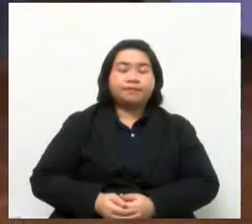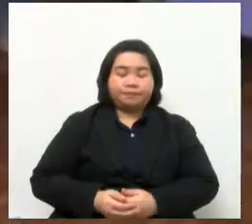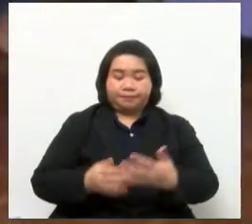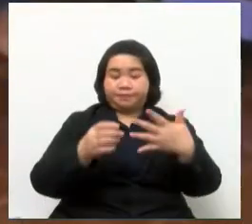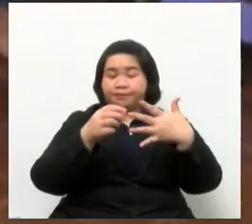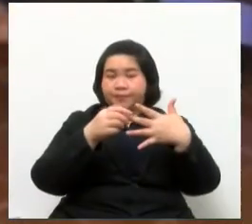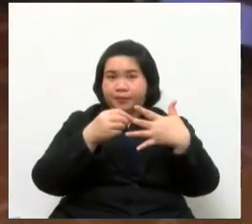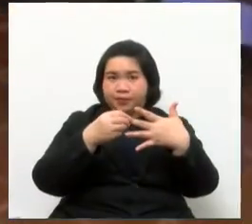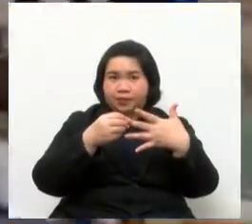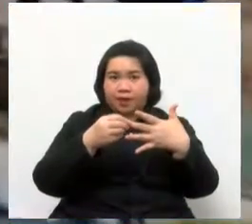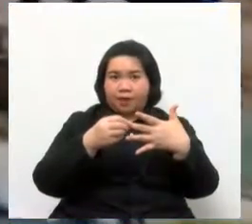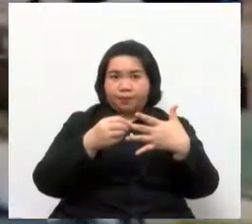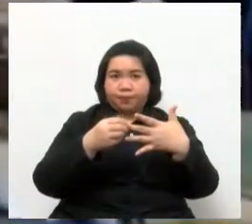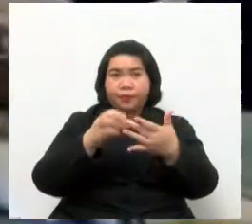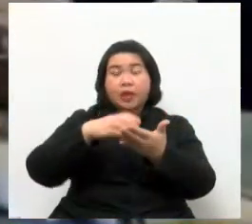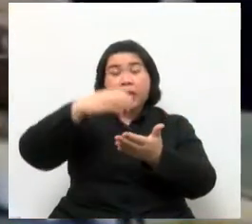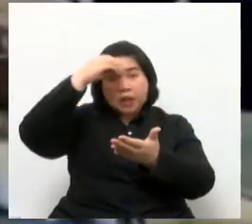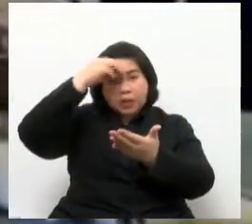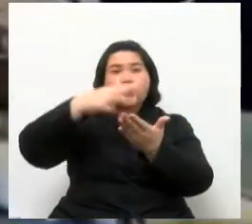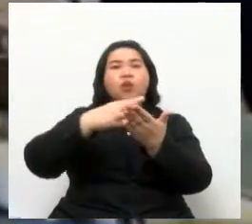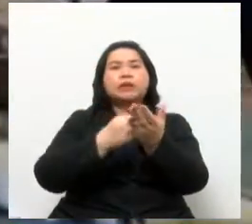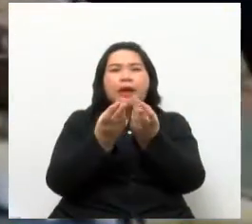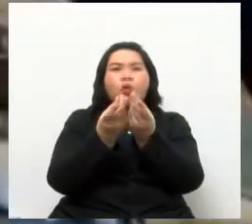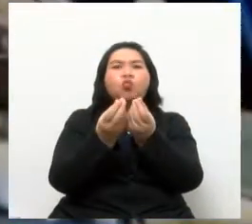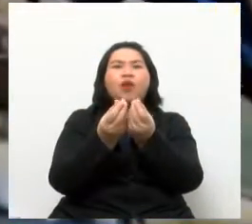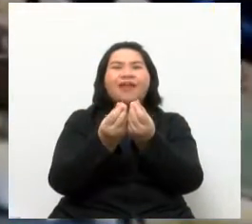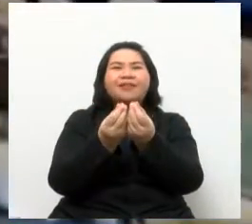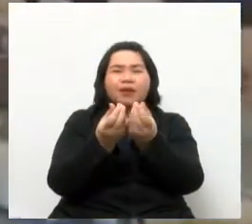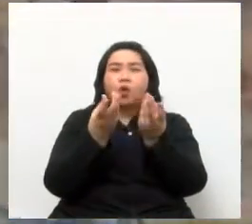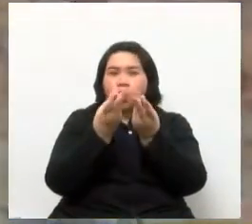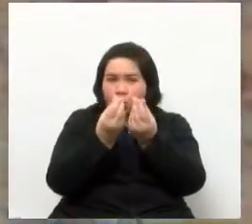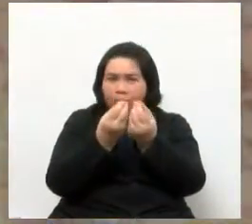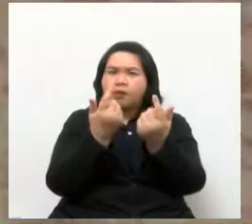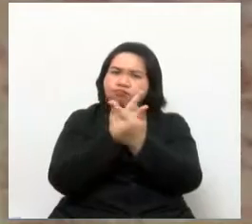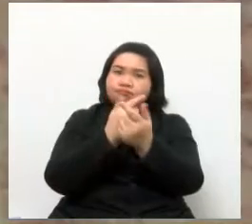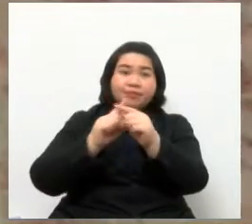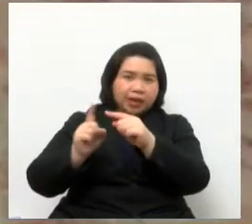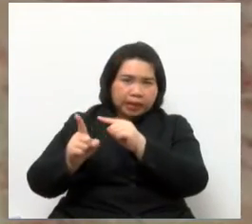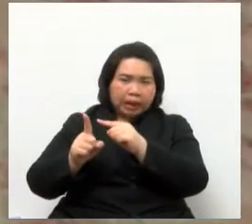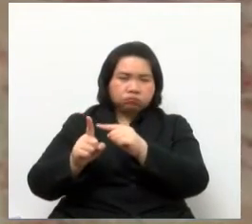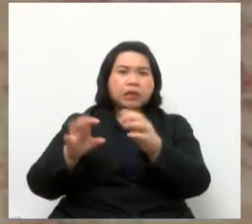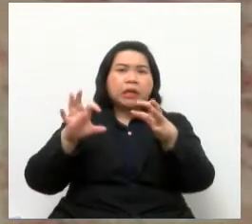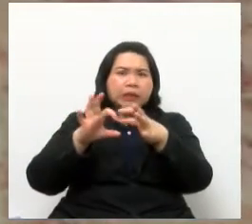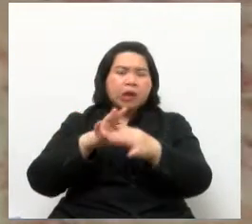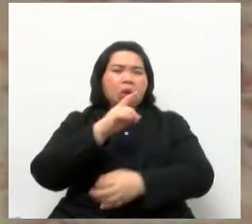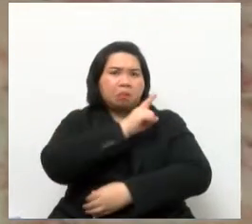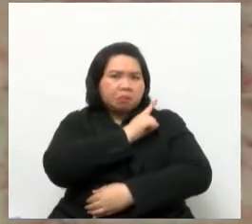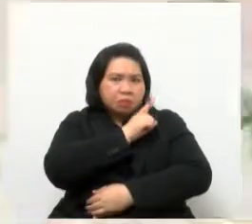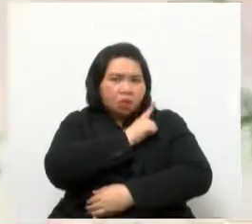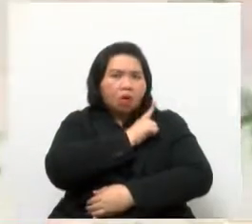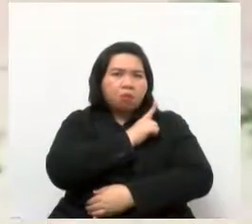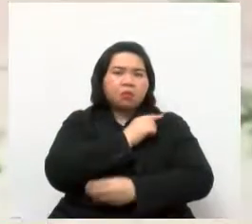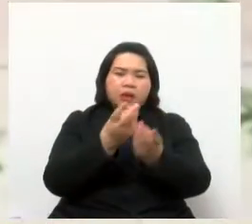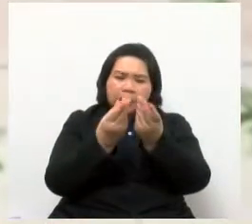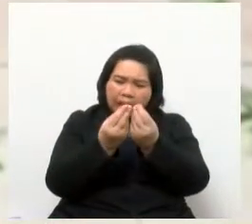3. กลุ่มสาระการเรียนรู้วิชาคณิตศาสตร์เรื่องภาระชีวิตจากมลพิษ PM